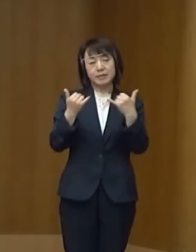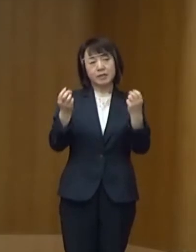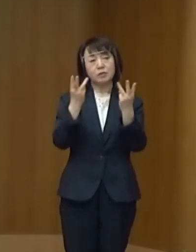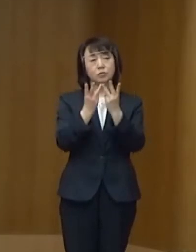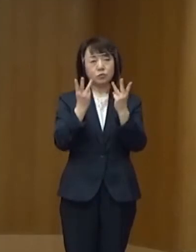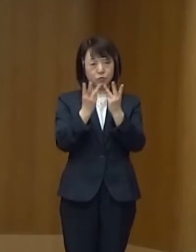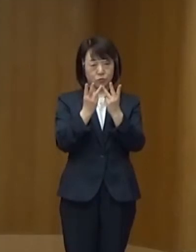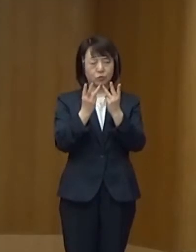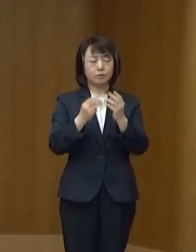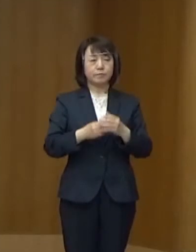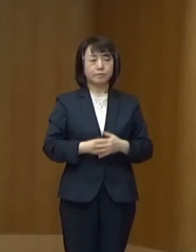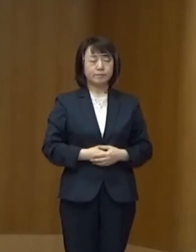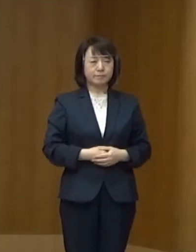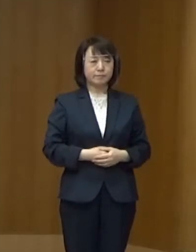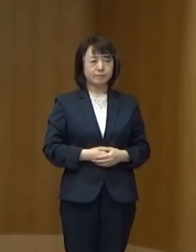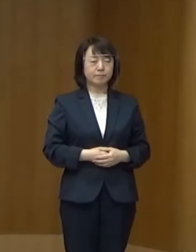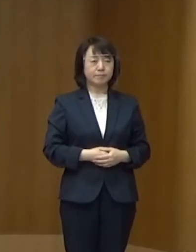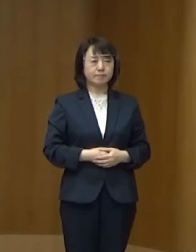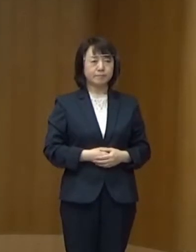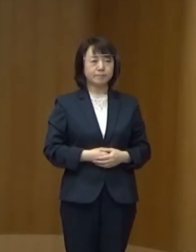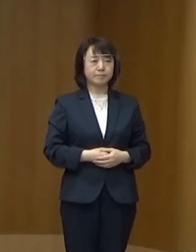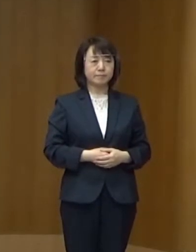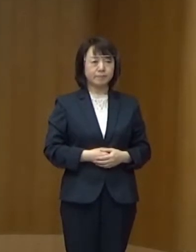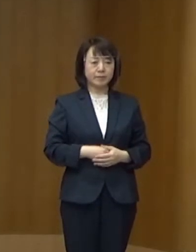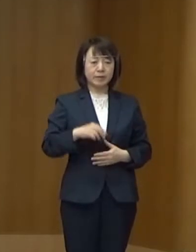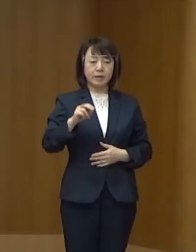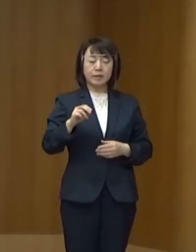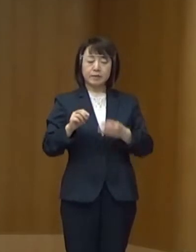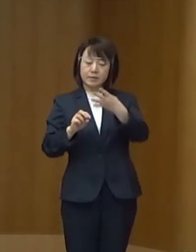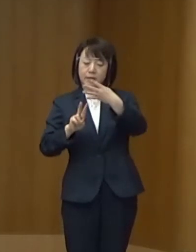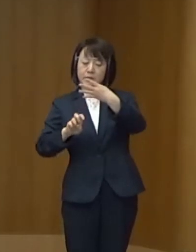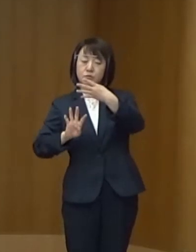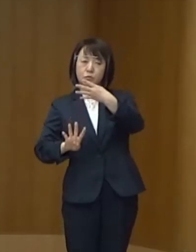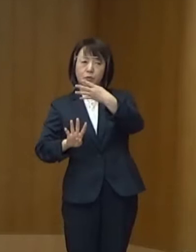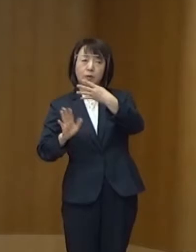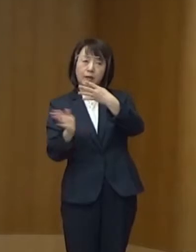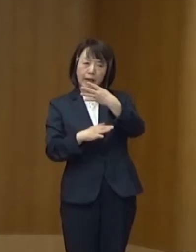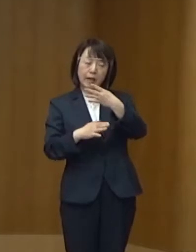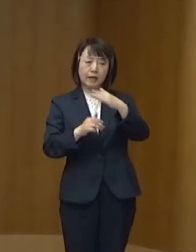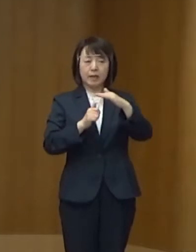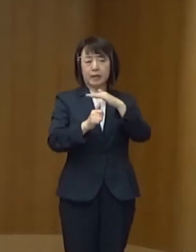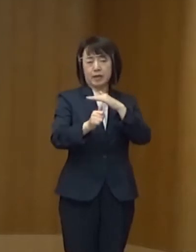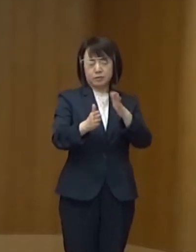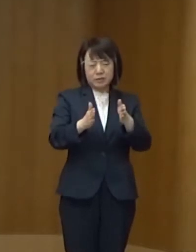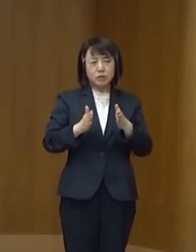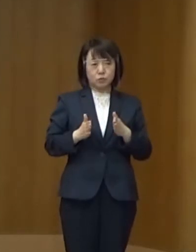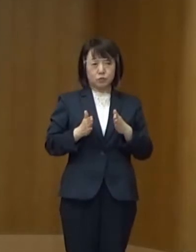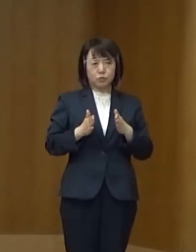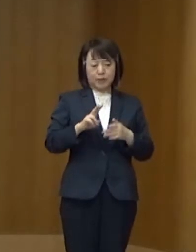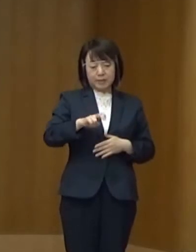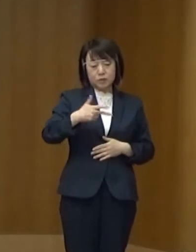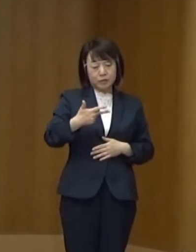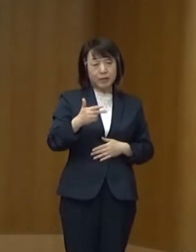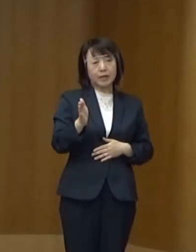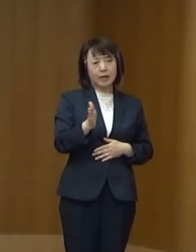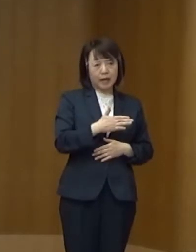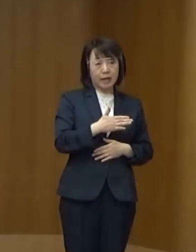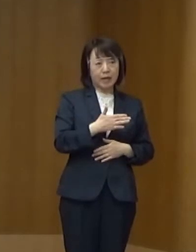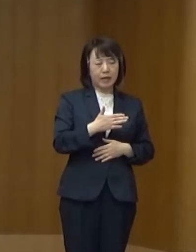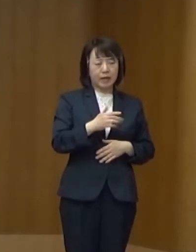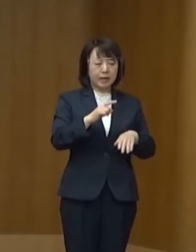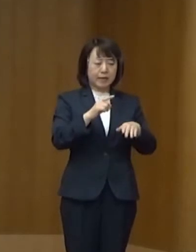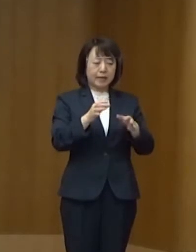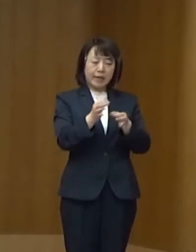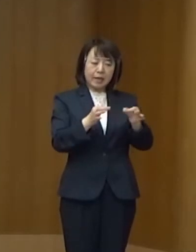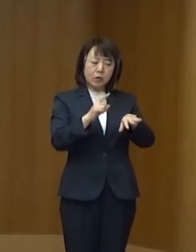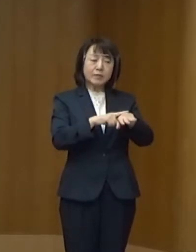について見ていきたいと思います。24日から外出自粛、そして27日からは営業時